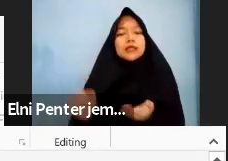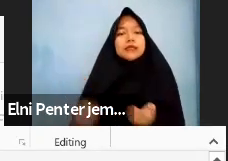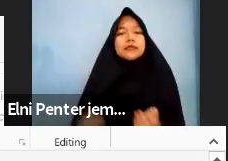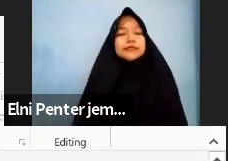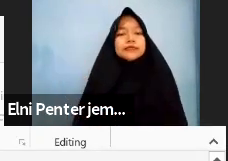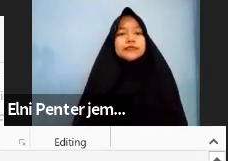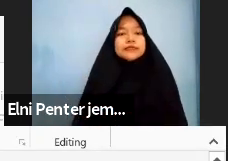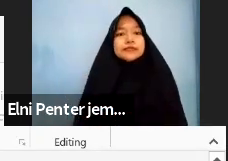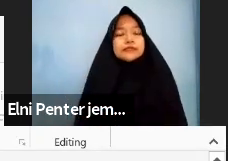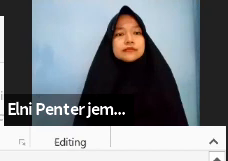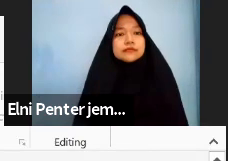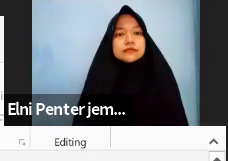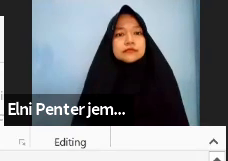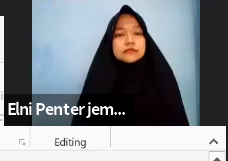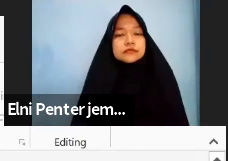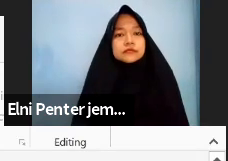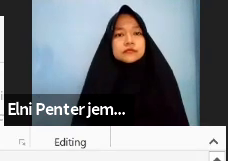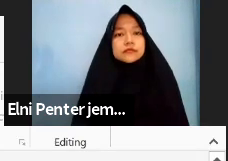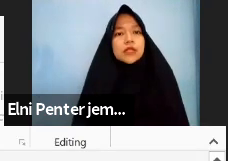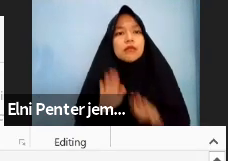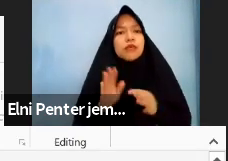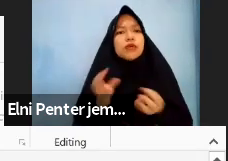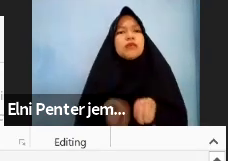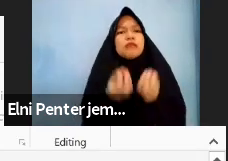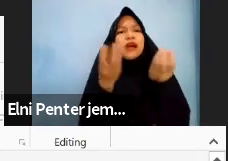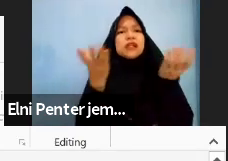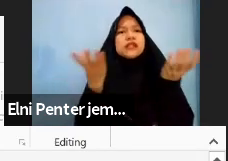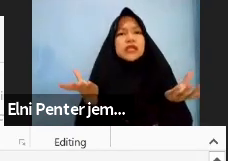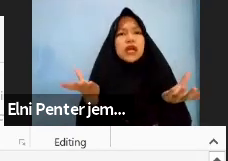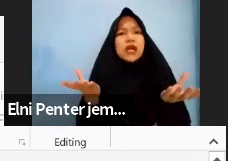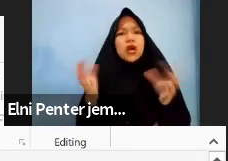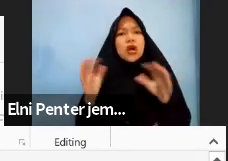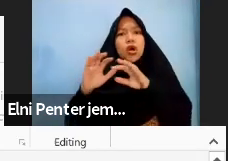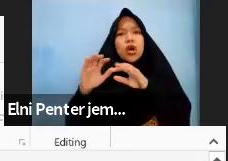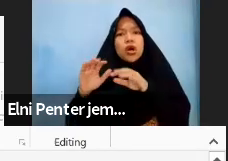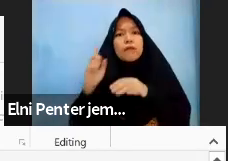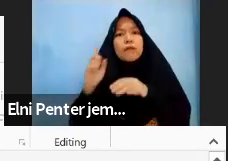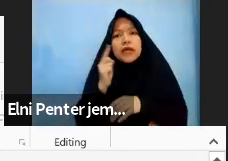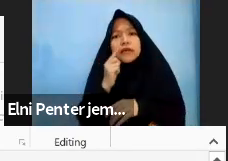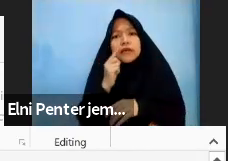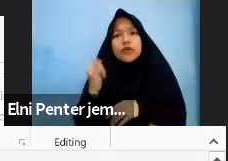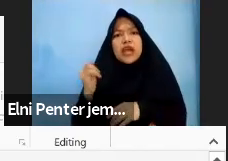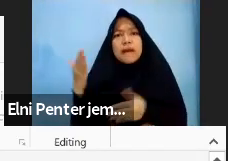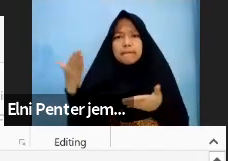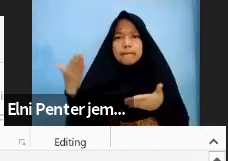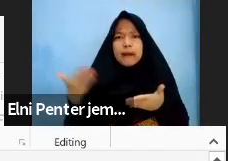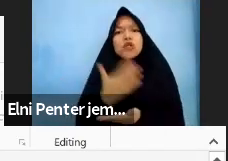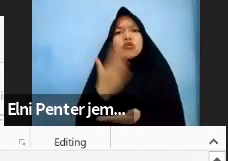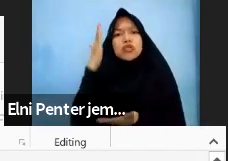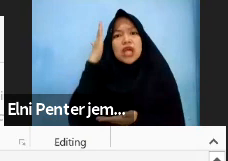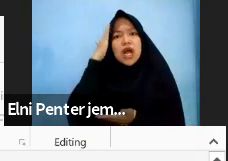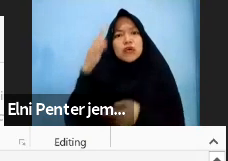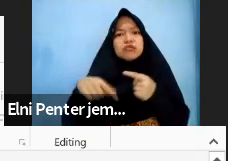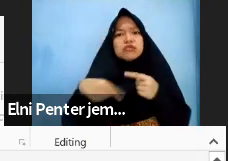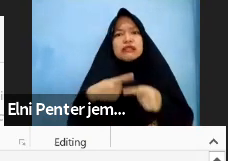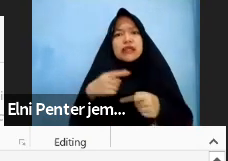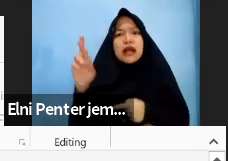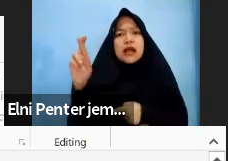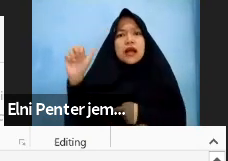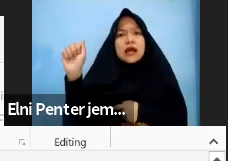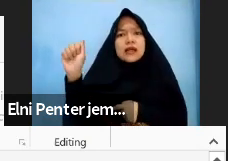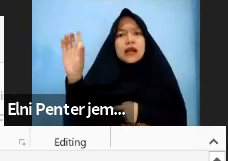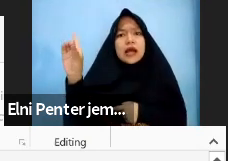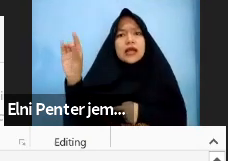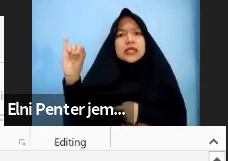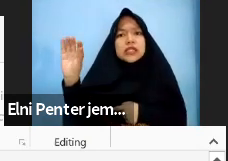kayaknya yang baru tahu juga karena dari chat roomnya ini biasanya kemarin di banjir sama pertanyaan ini dibanjiri dengan